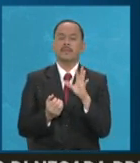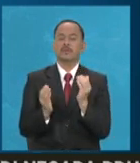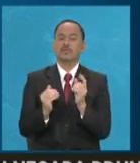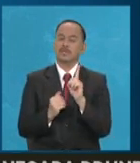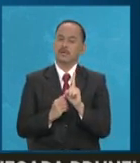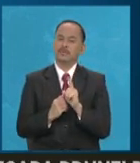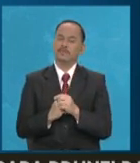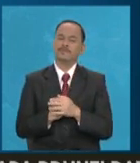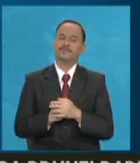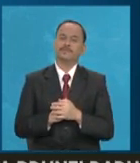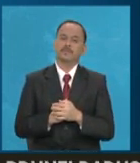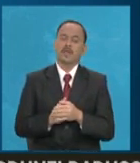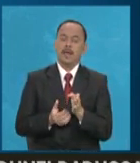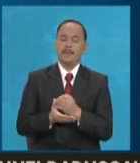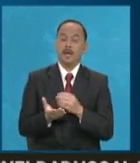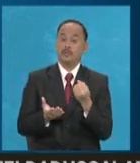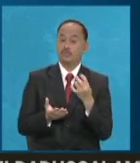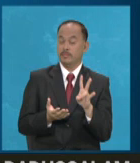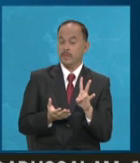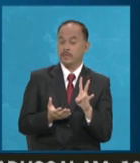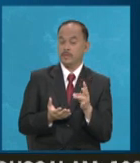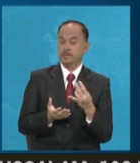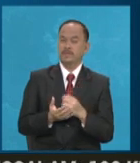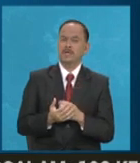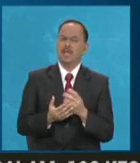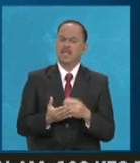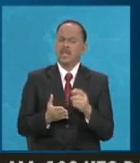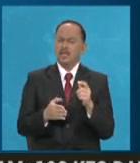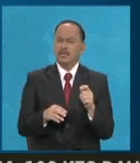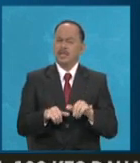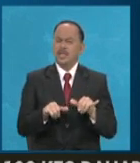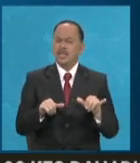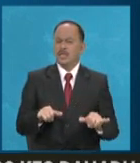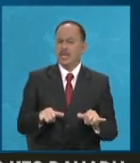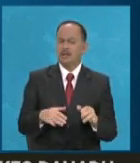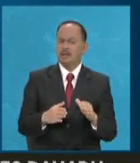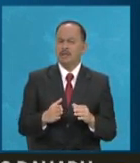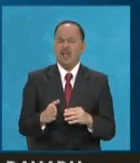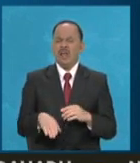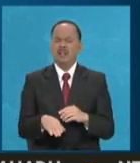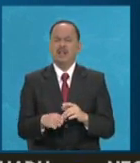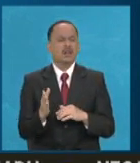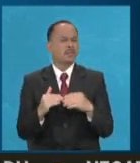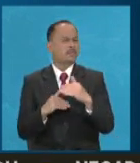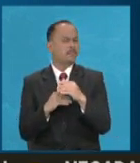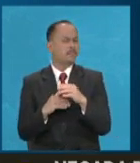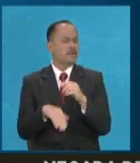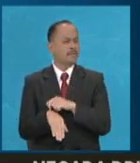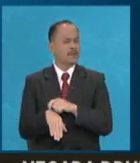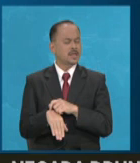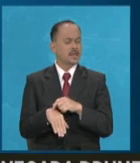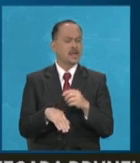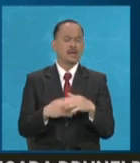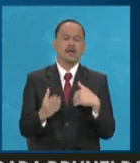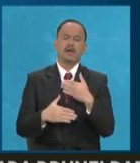akta imigration penggal 17 yaitu dipercayai tinggal lebih mase di negara ini setelah pas imigrasi